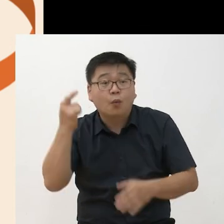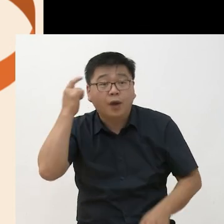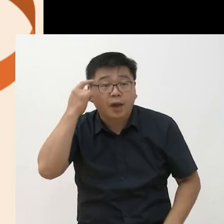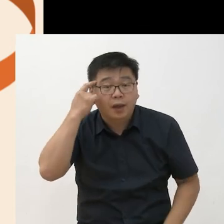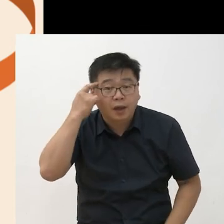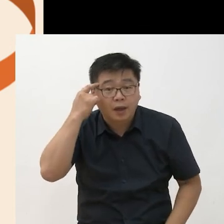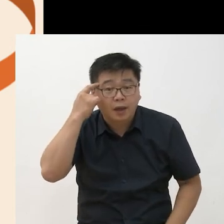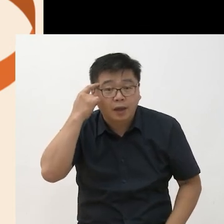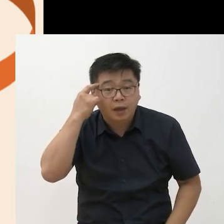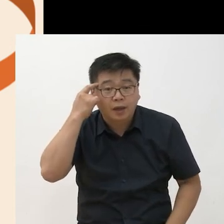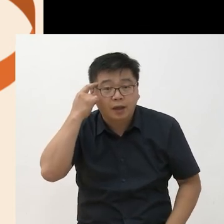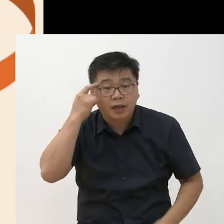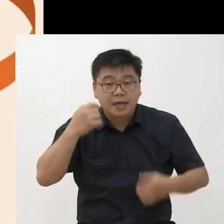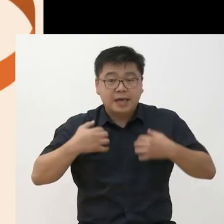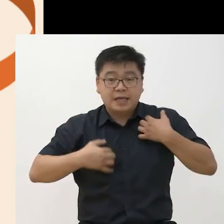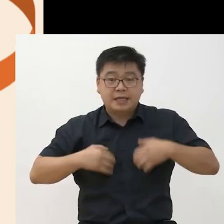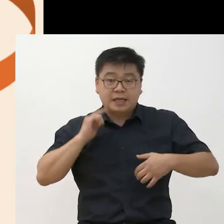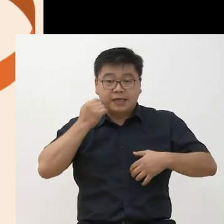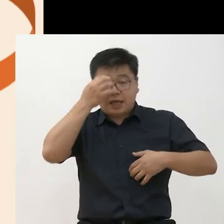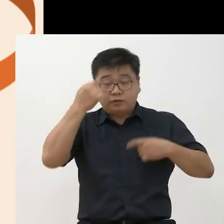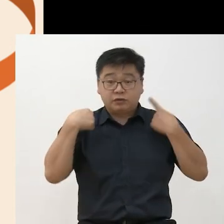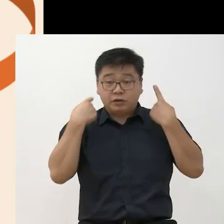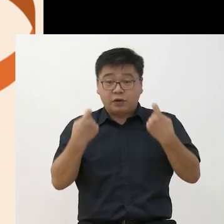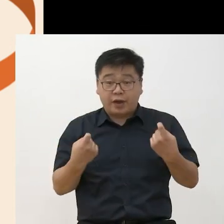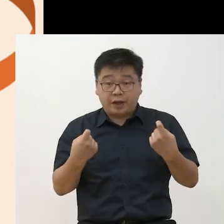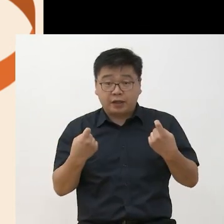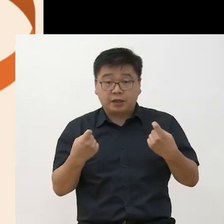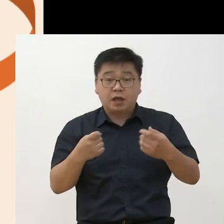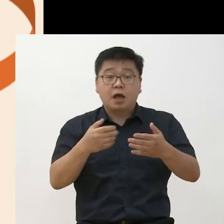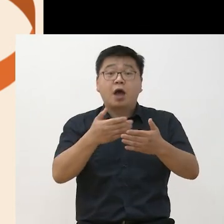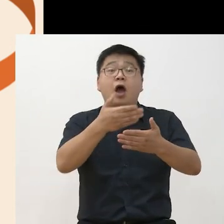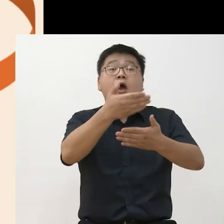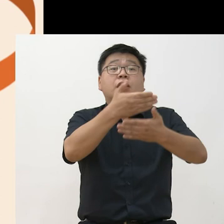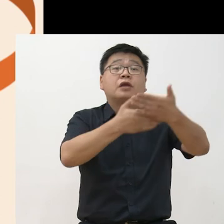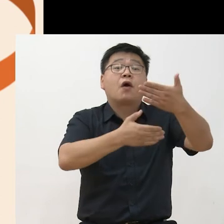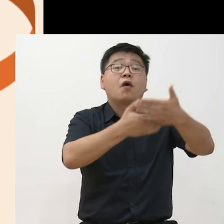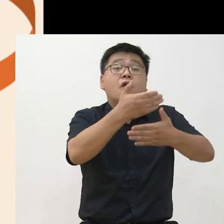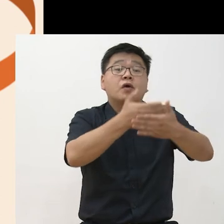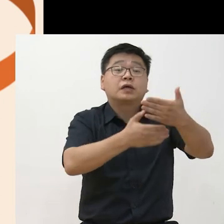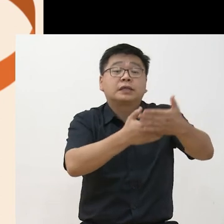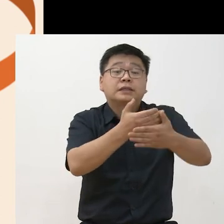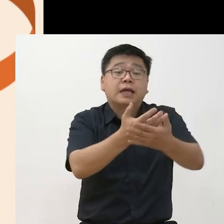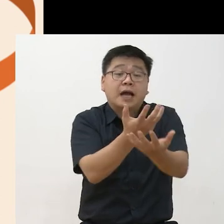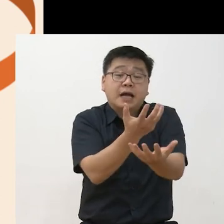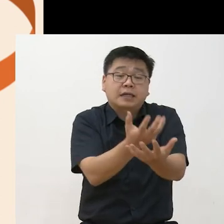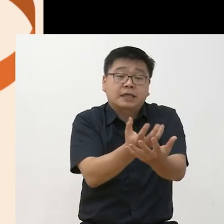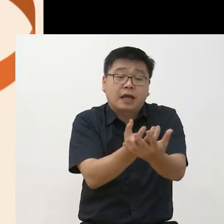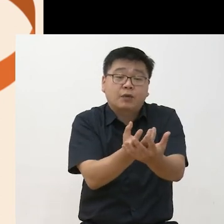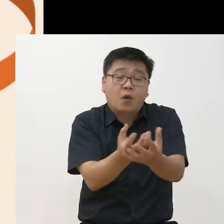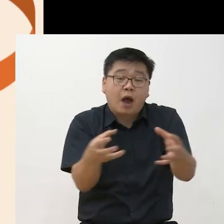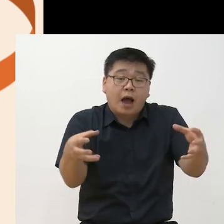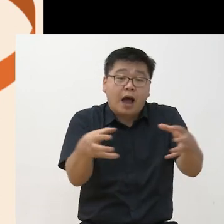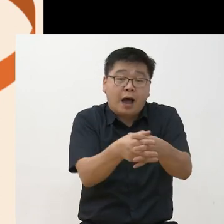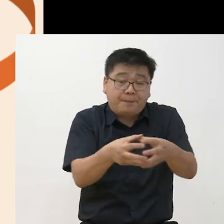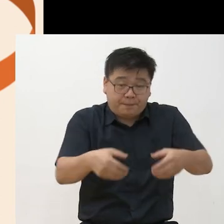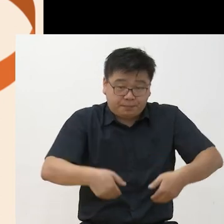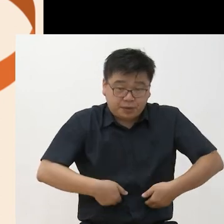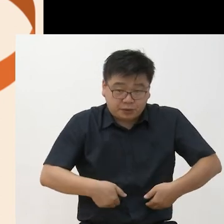이유는 신나는 예술여행은 동영상 자료를 첨부하도록 요청을 드렸기